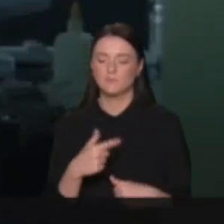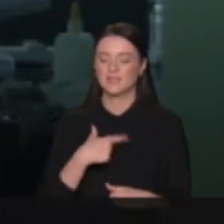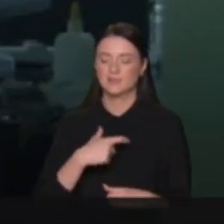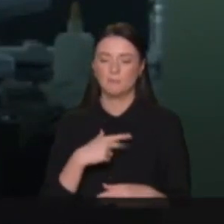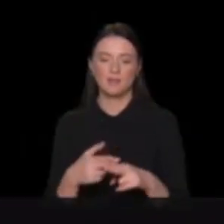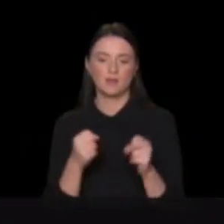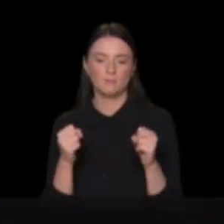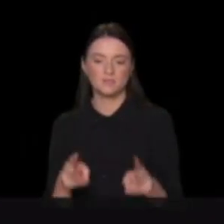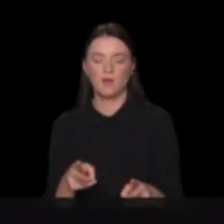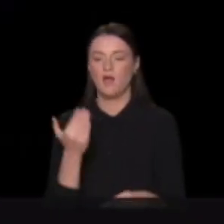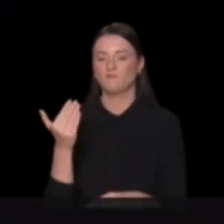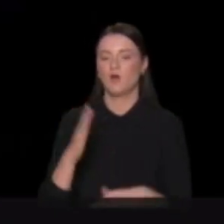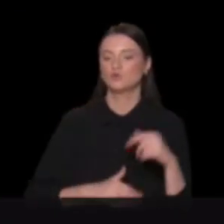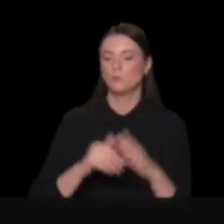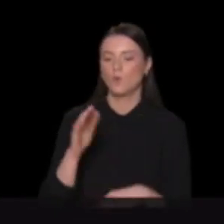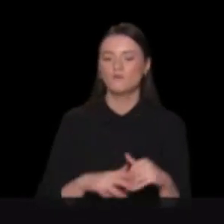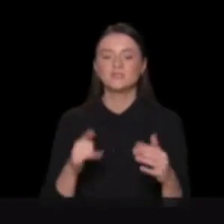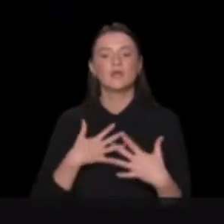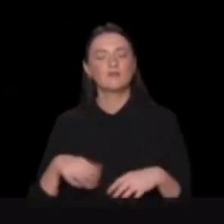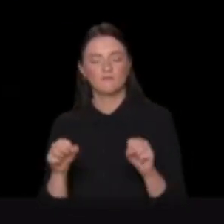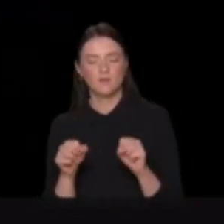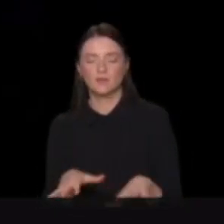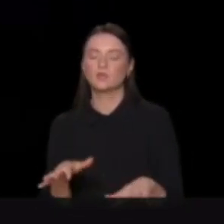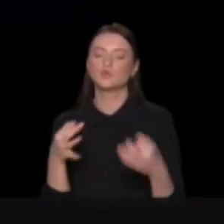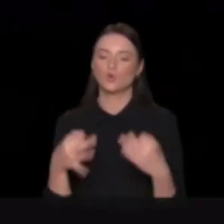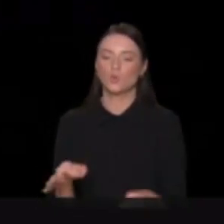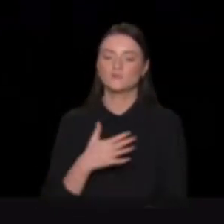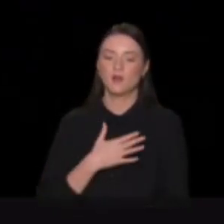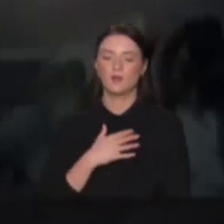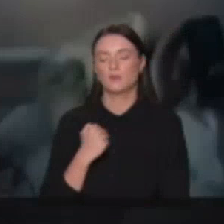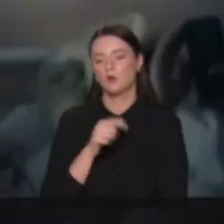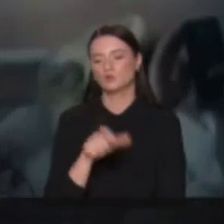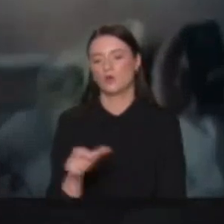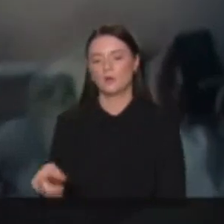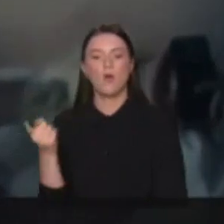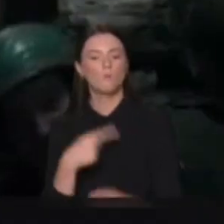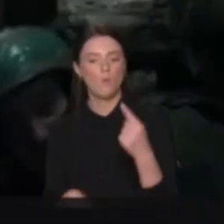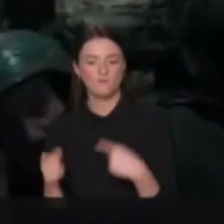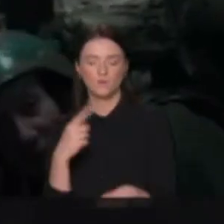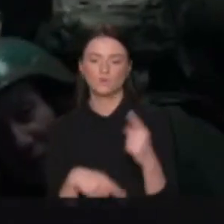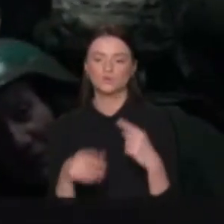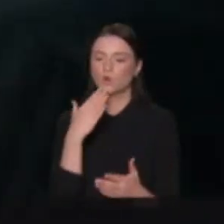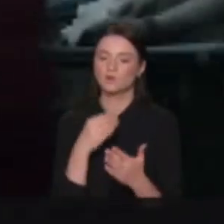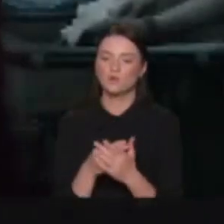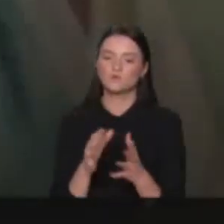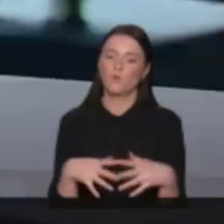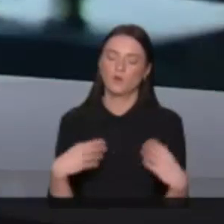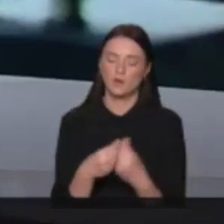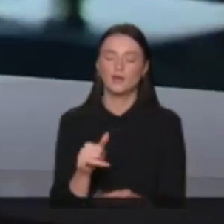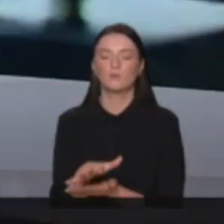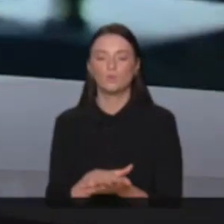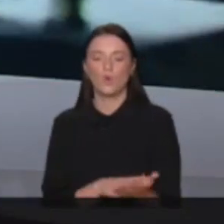Тож, ваш професіоналізм та відданість дозволяють нашим бійцям повернутися до своїх родин та